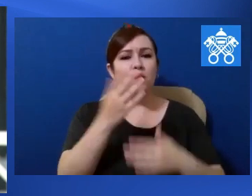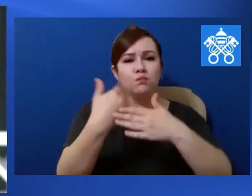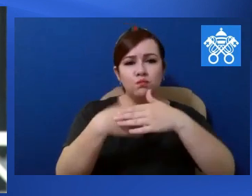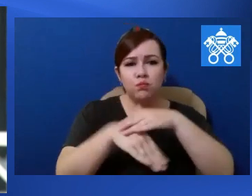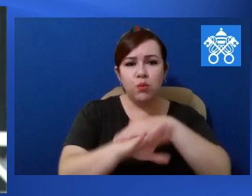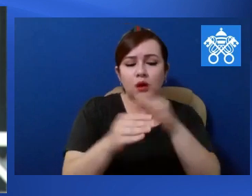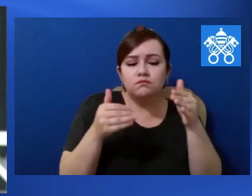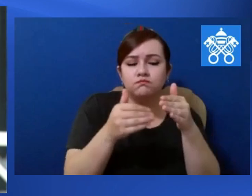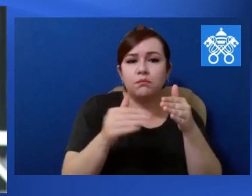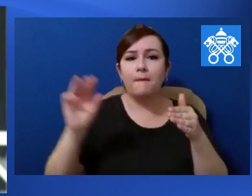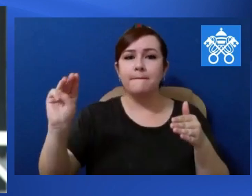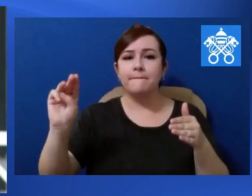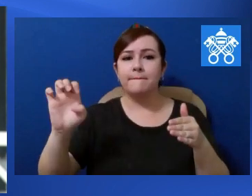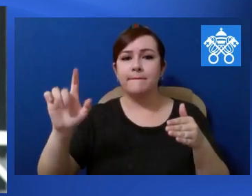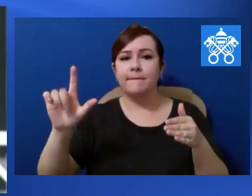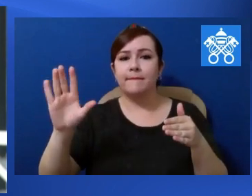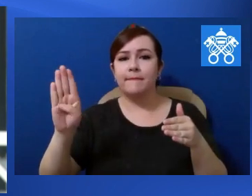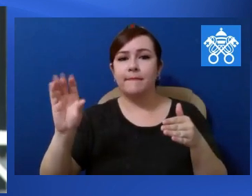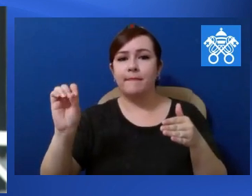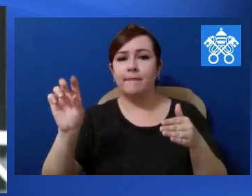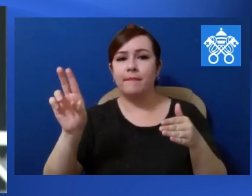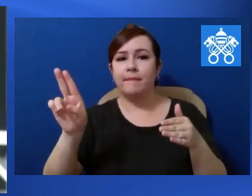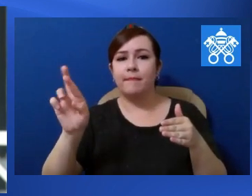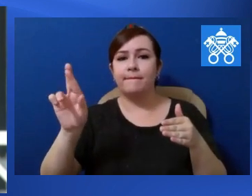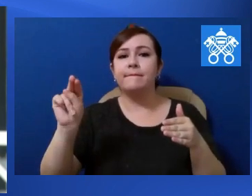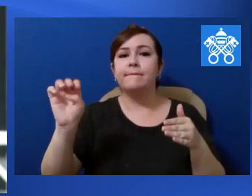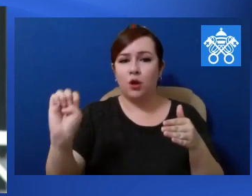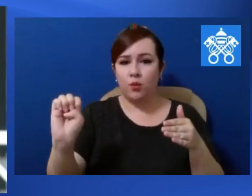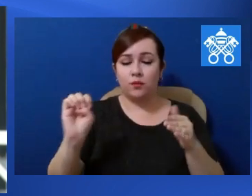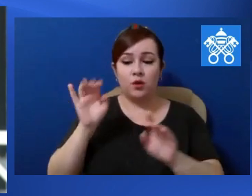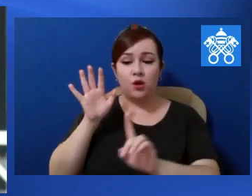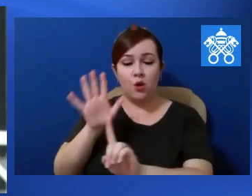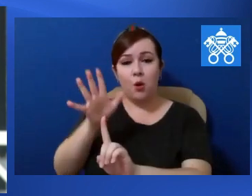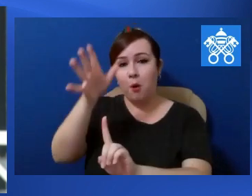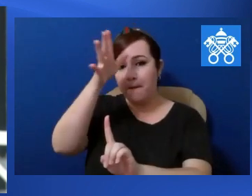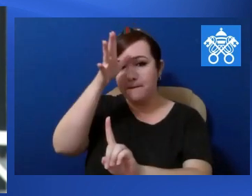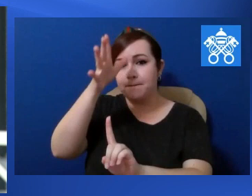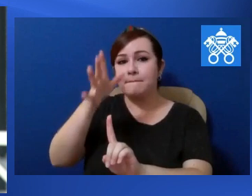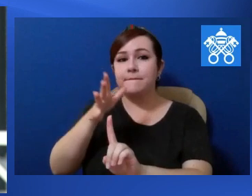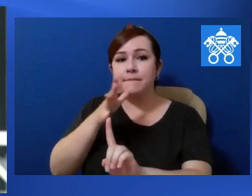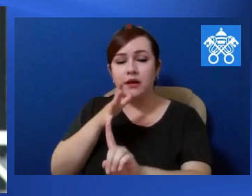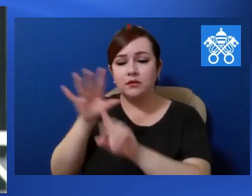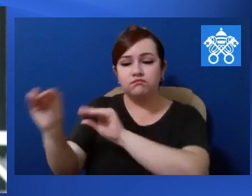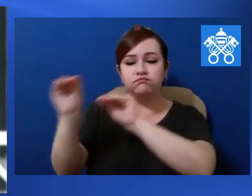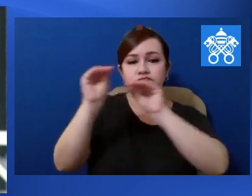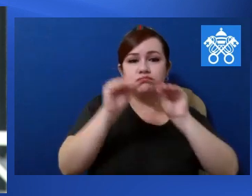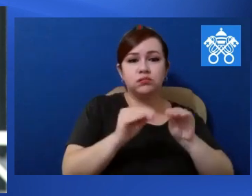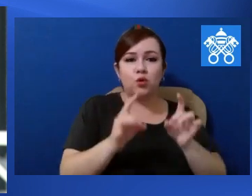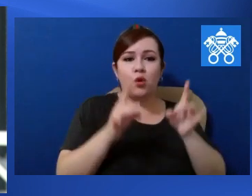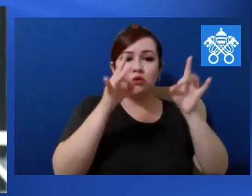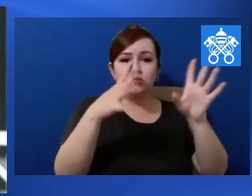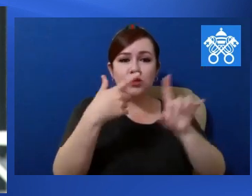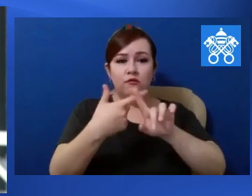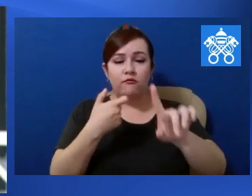chiamata da Dio a servirlo, a testimoniarlo, non solo con le parole, ma soprattutto con una